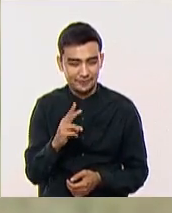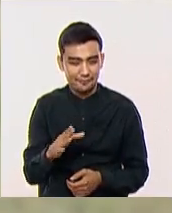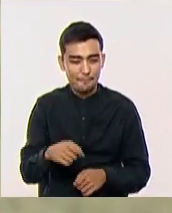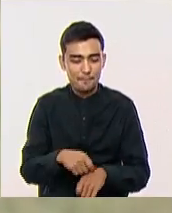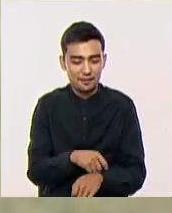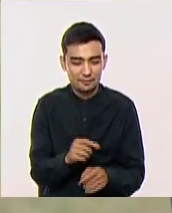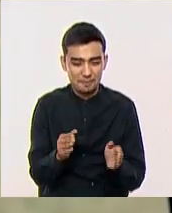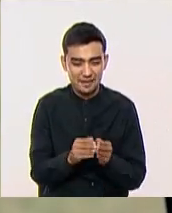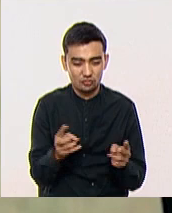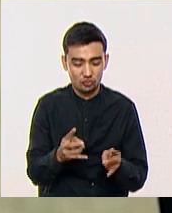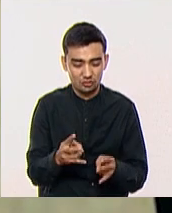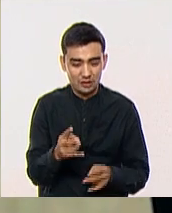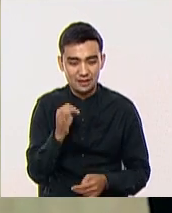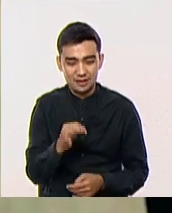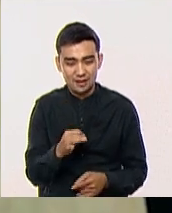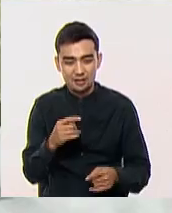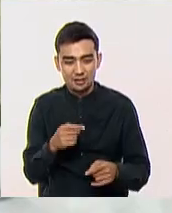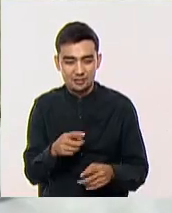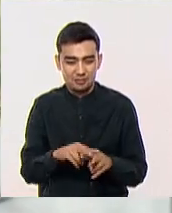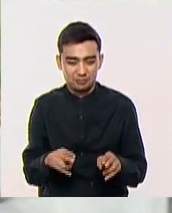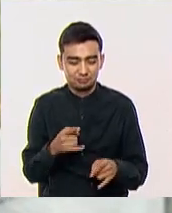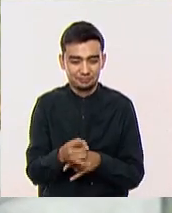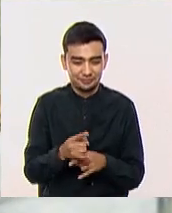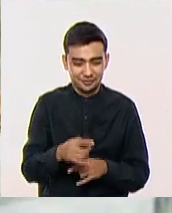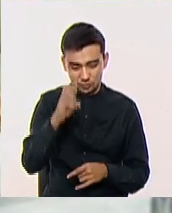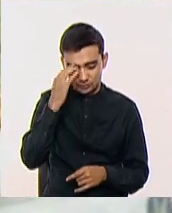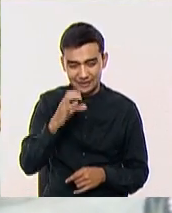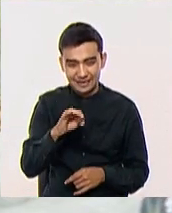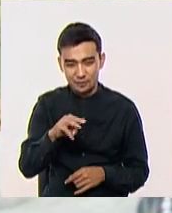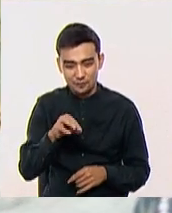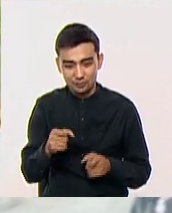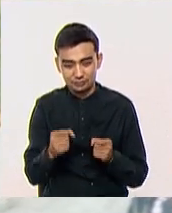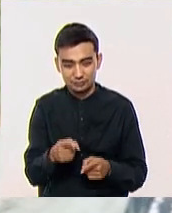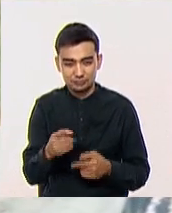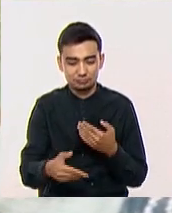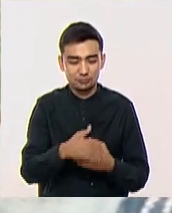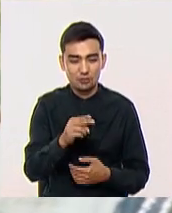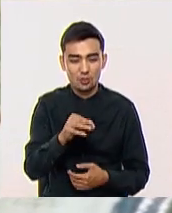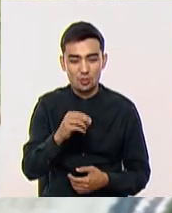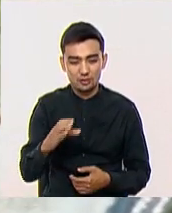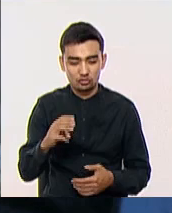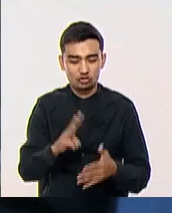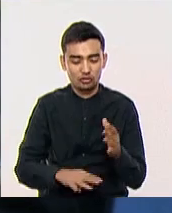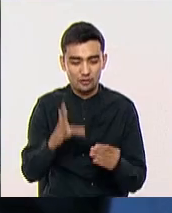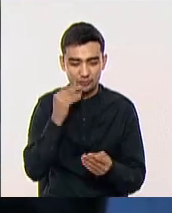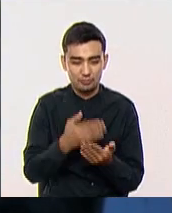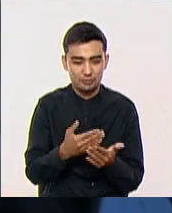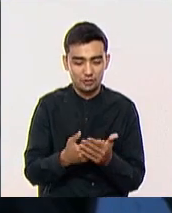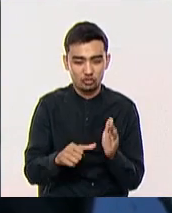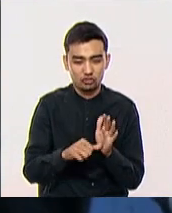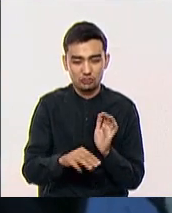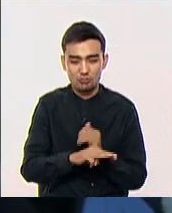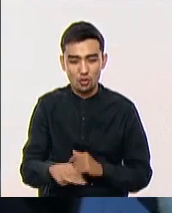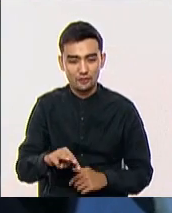сантиметров. Стоит отметить, что надругательство над государственными символами по Уголовному кодексу наказывается штрафом, превышающим 6